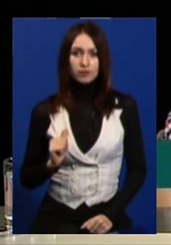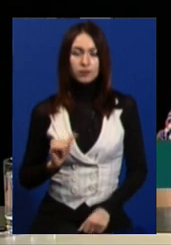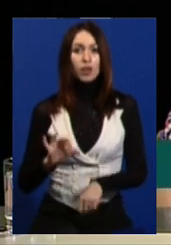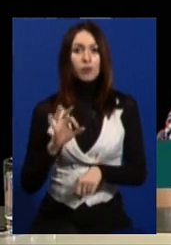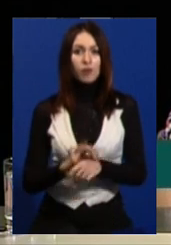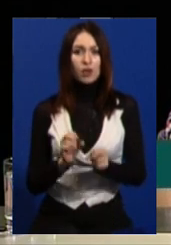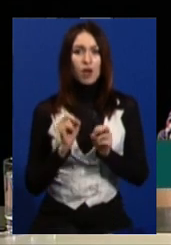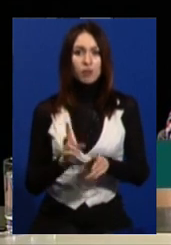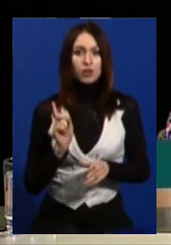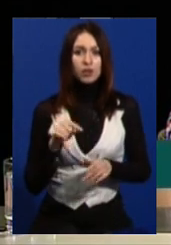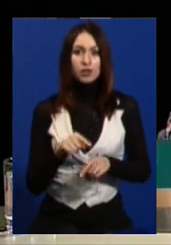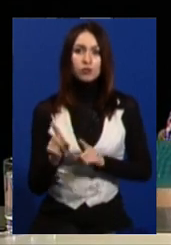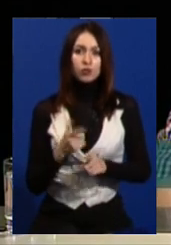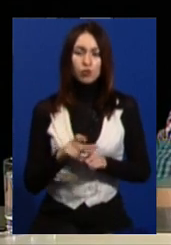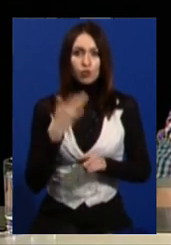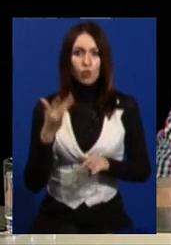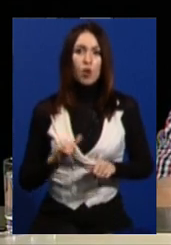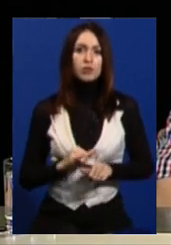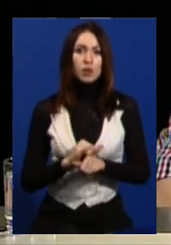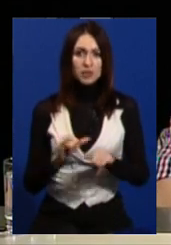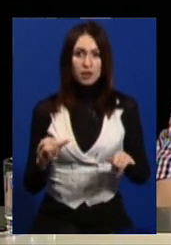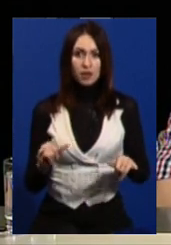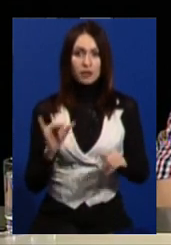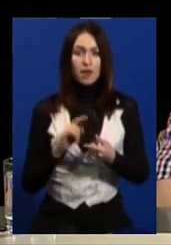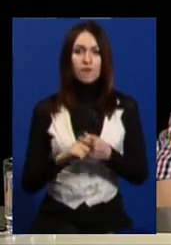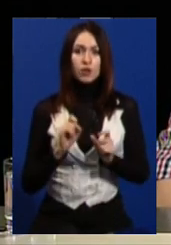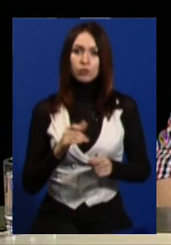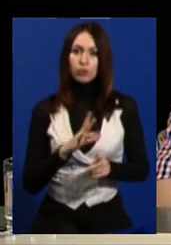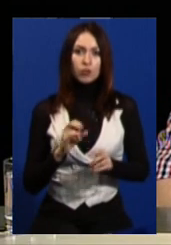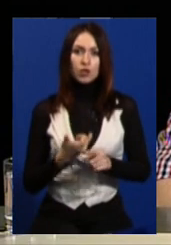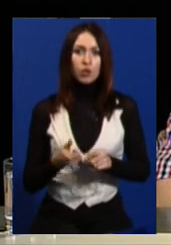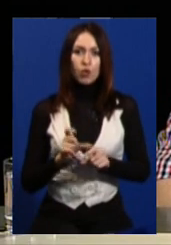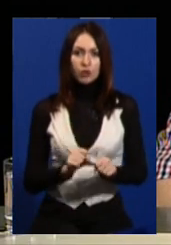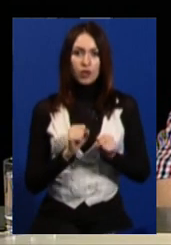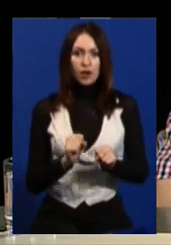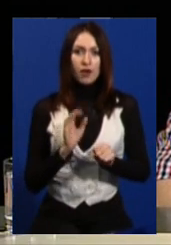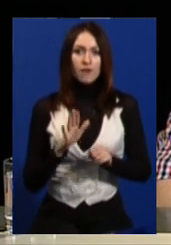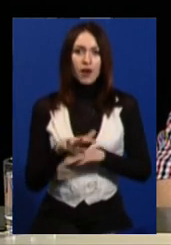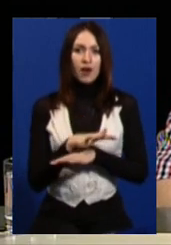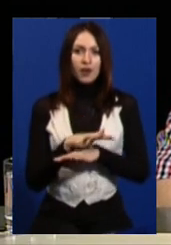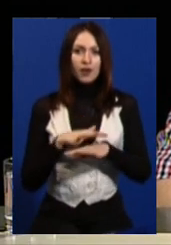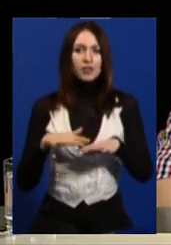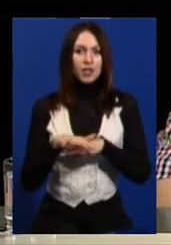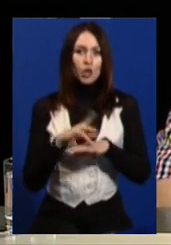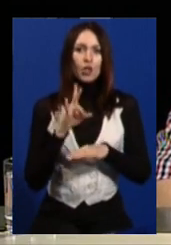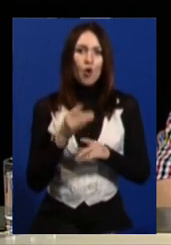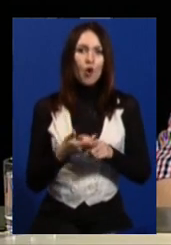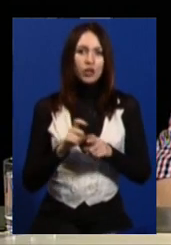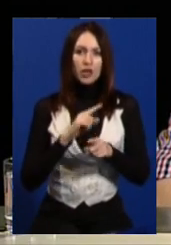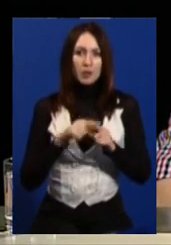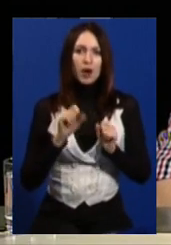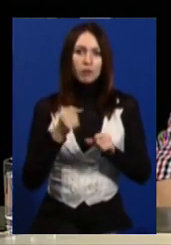Заболевание опасно также тем, что достаточно легко распространяется. И вирус может быть не очень устойчив в окружающей среде, но при этом он очень летуч и